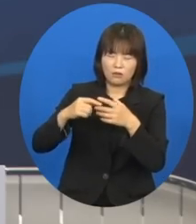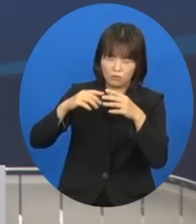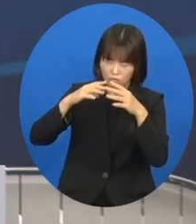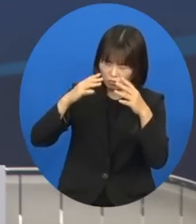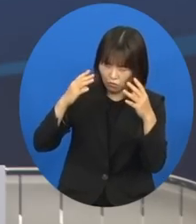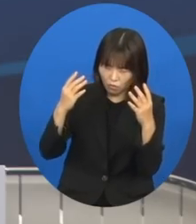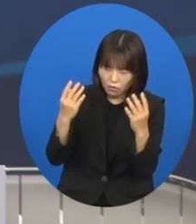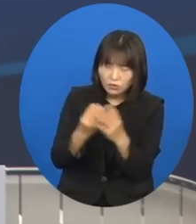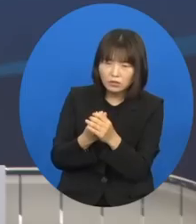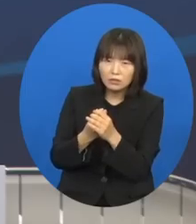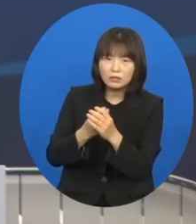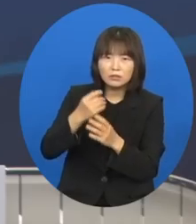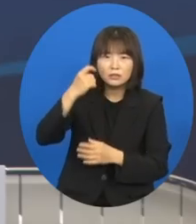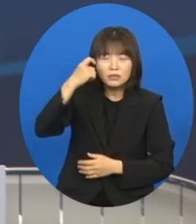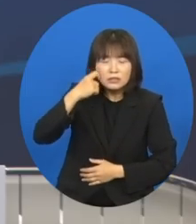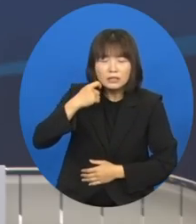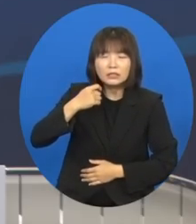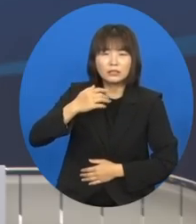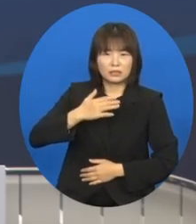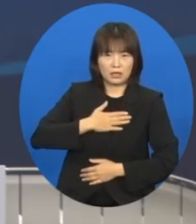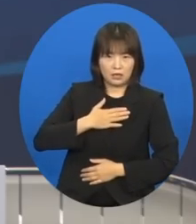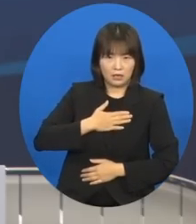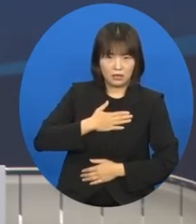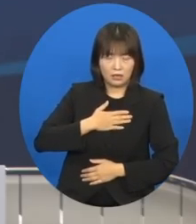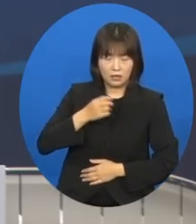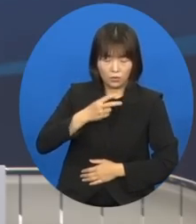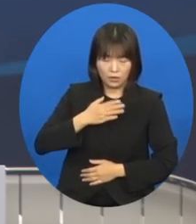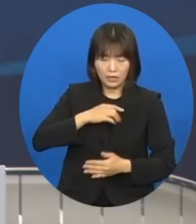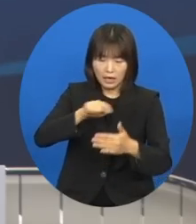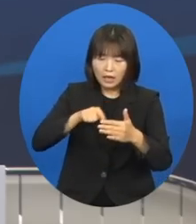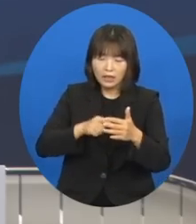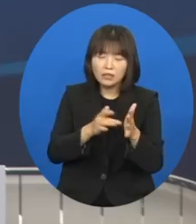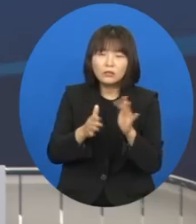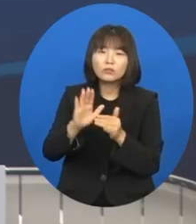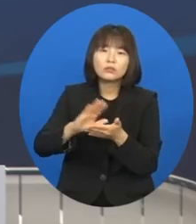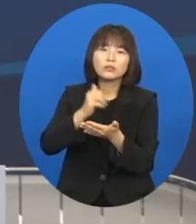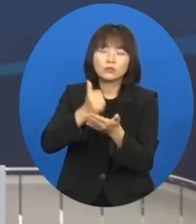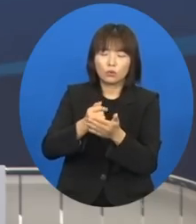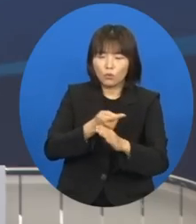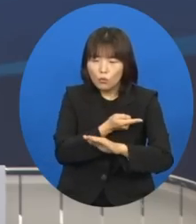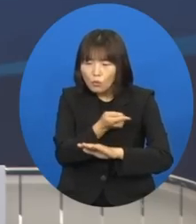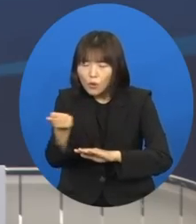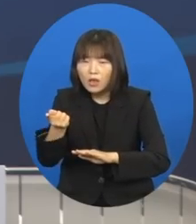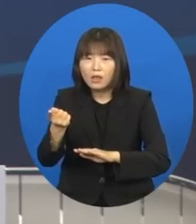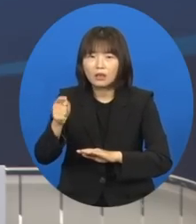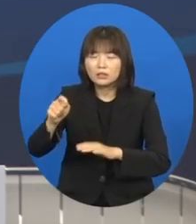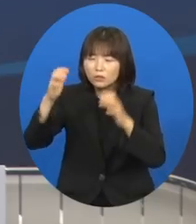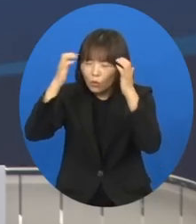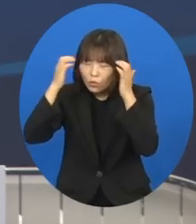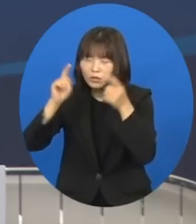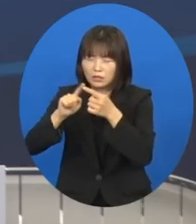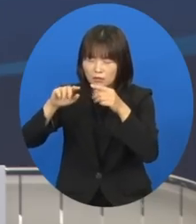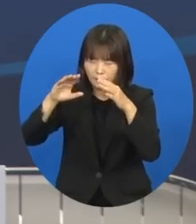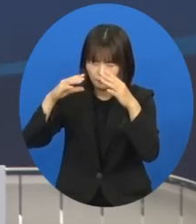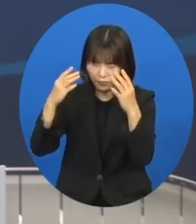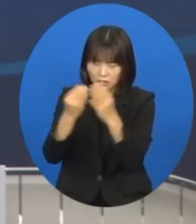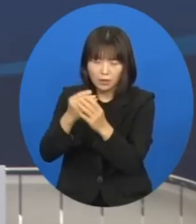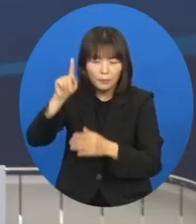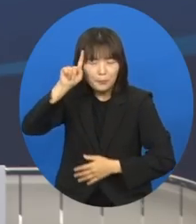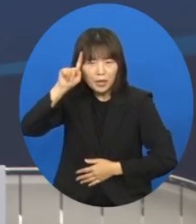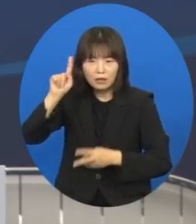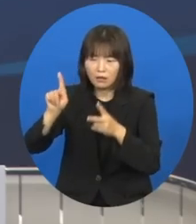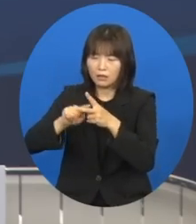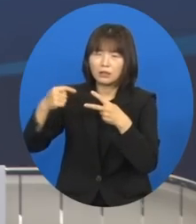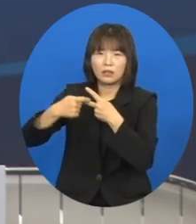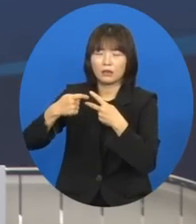온전히 느끼고 있는 나와 내 안에 계신 예수 그리스도 외에는 그 고통을 알 수가 없습니다. 여러분,